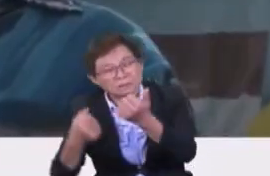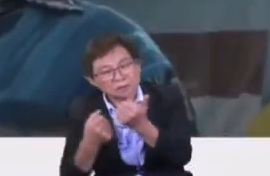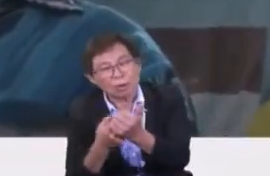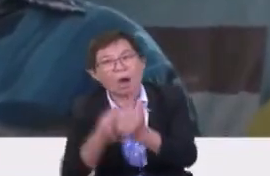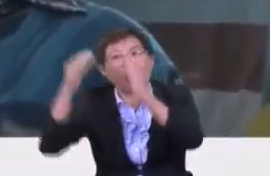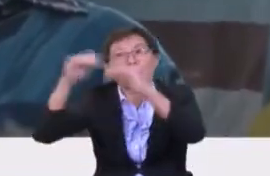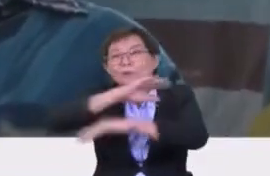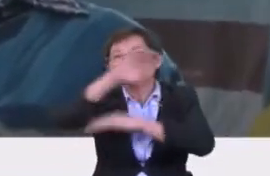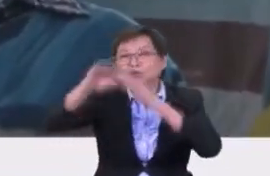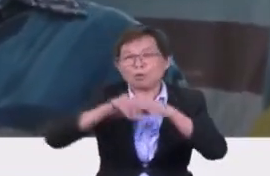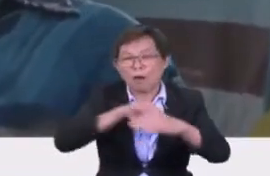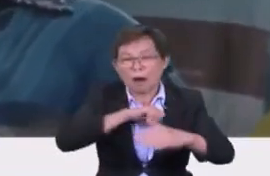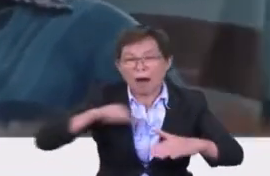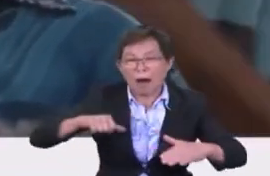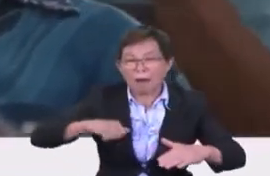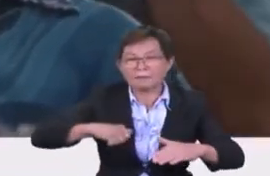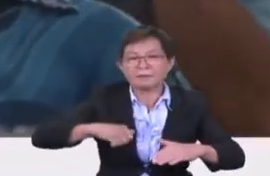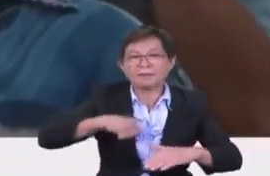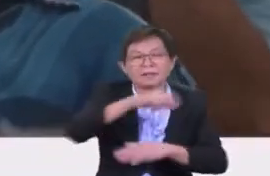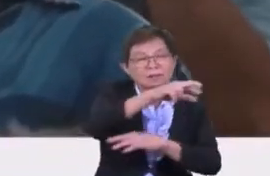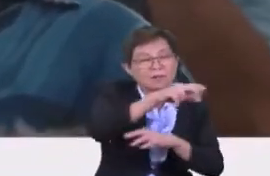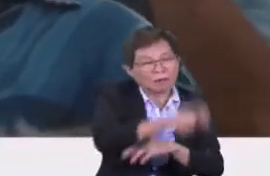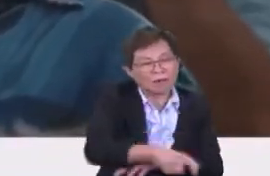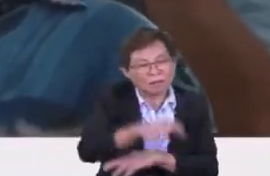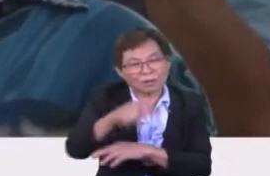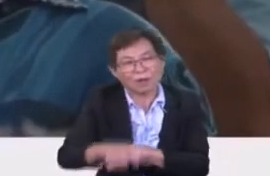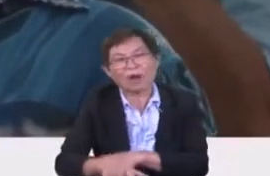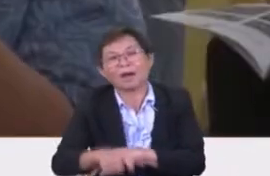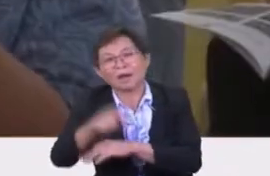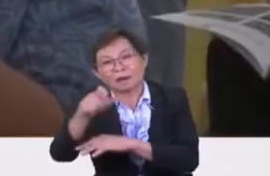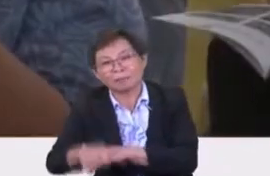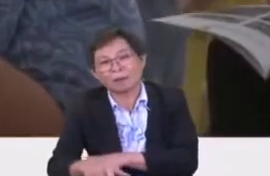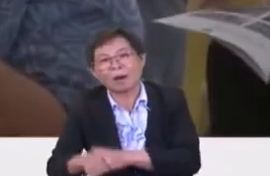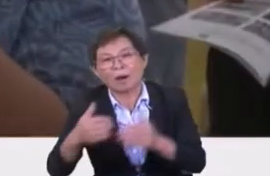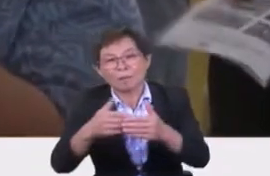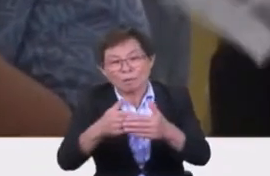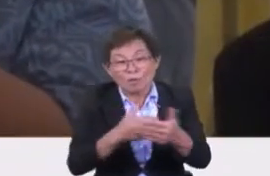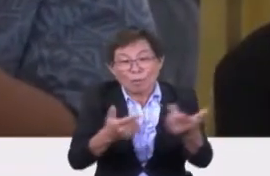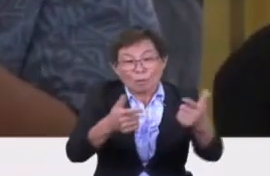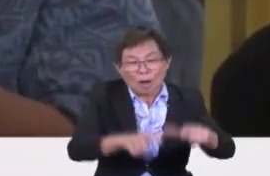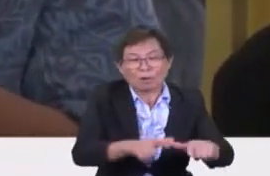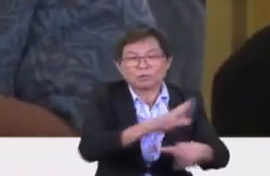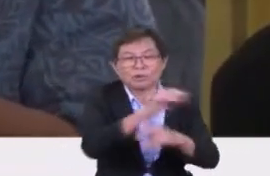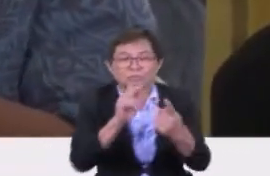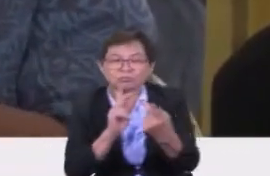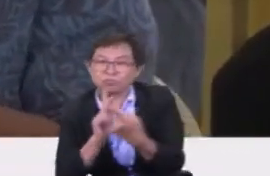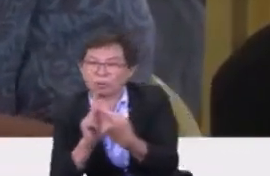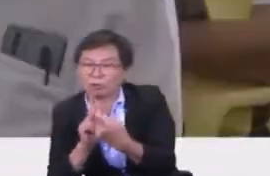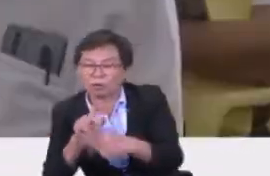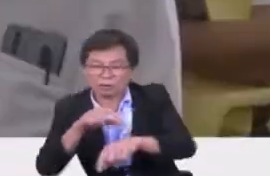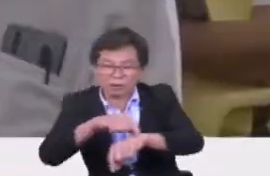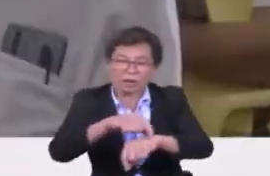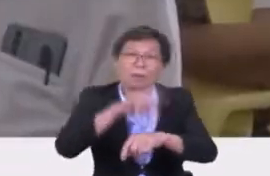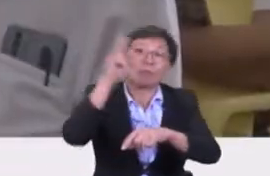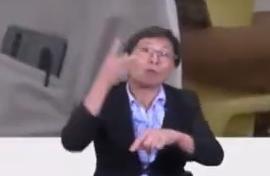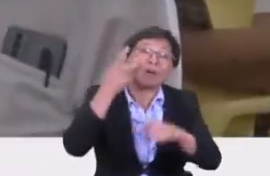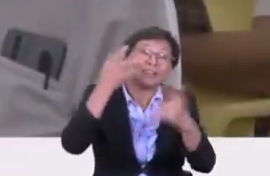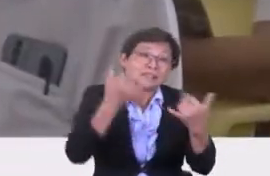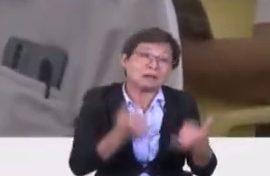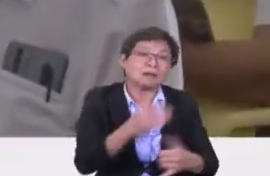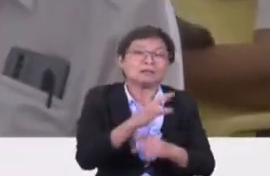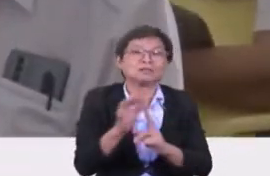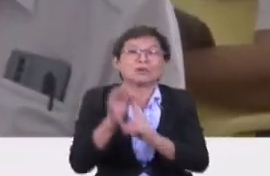semua ahli Parti diperingkat akar umbi proaktif dalam semua perkara ada menyesuaikan diri dengan geopolitik masa ini